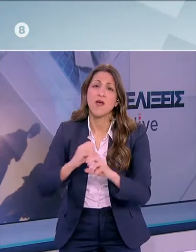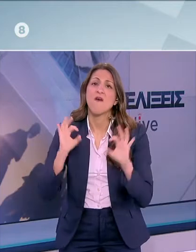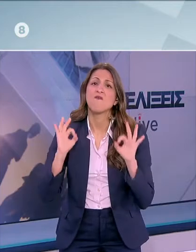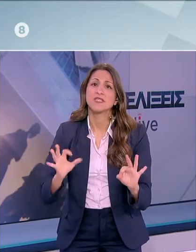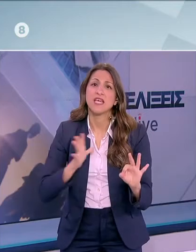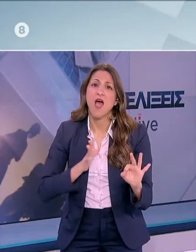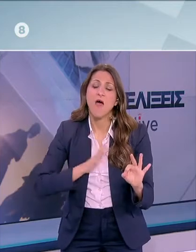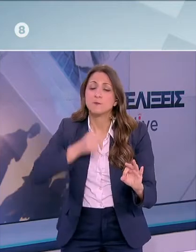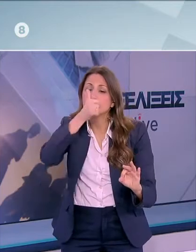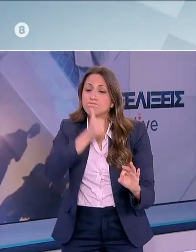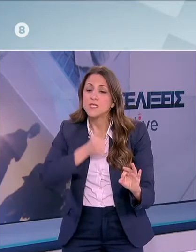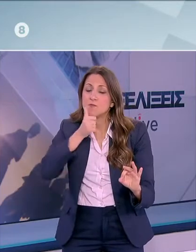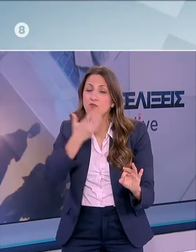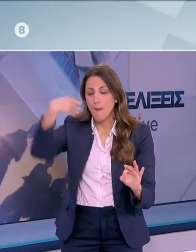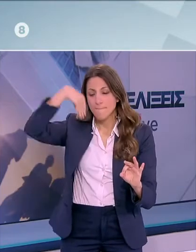αλλά ελπίζει.